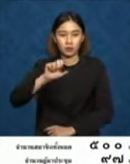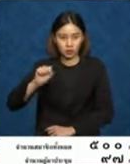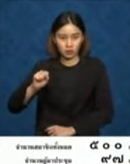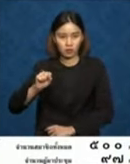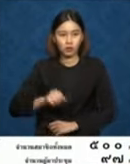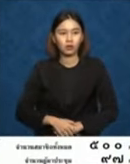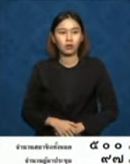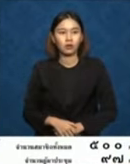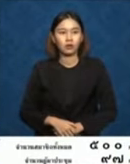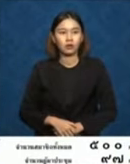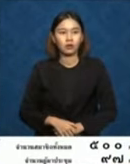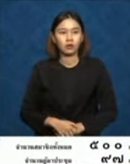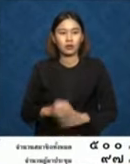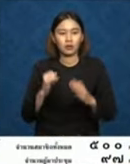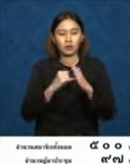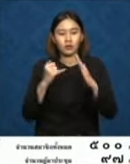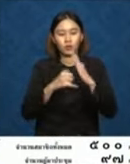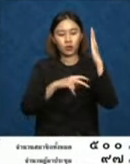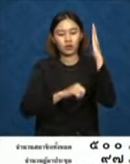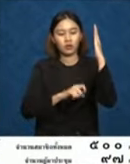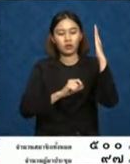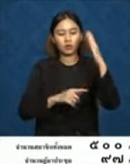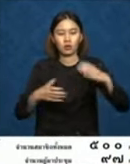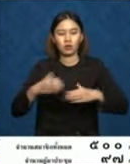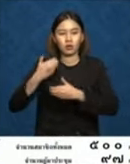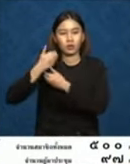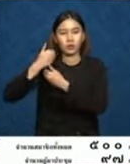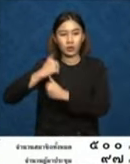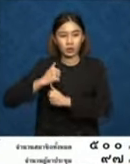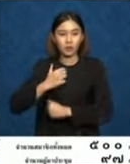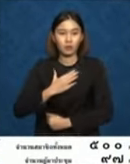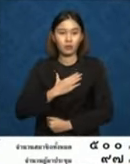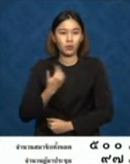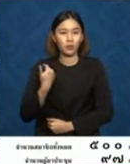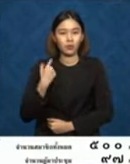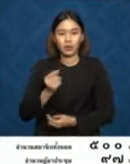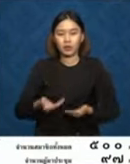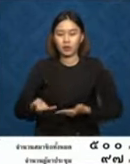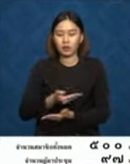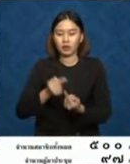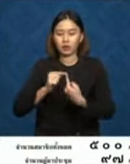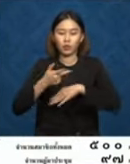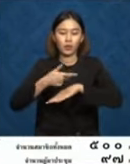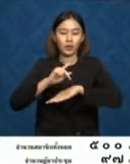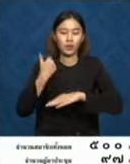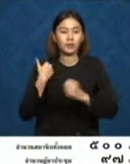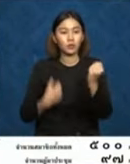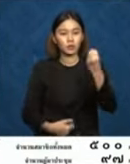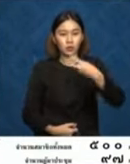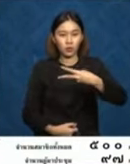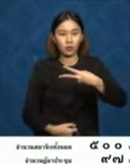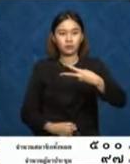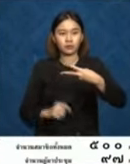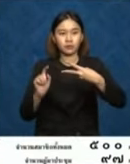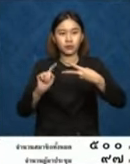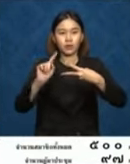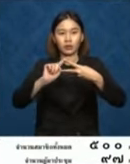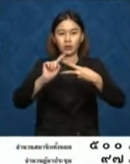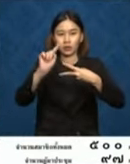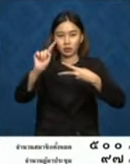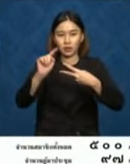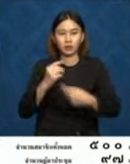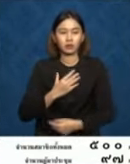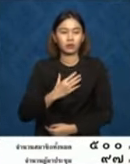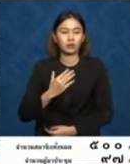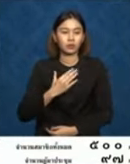ฎรลุ่มน้ำปากพนังจังหวัดนครศรีธรรมราชพรรคประชาธิปัตย์กับผมมีเรื่องหารือท่านประธานอยู่จำนวน2เรื่องด้วยกันครับเรื่องที่1